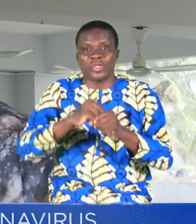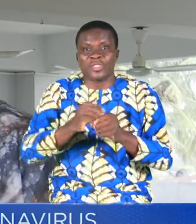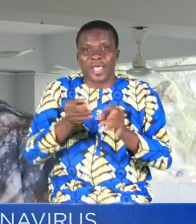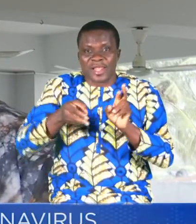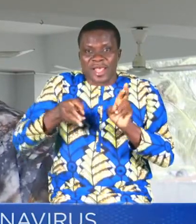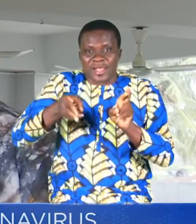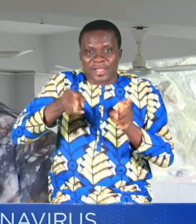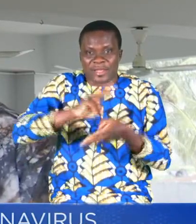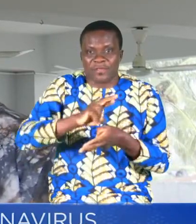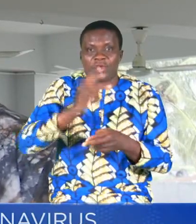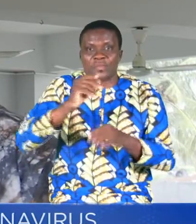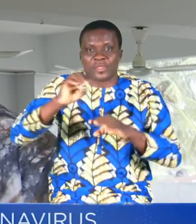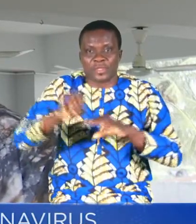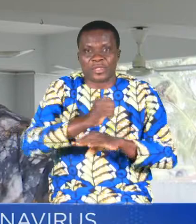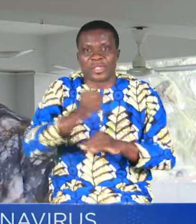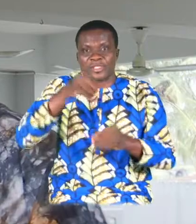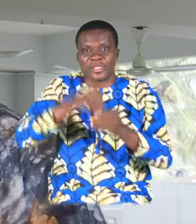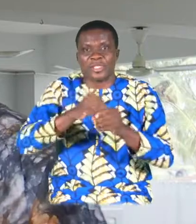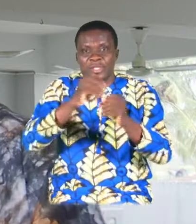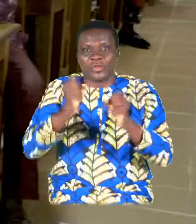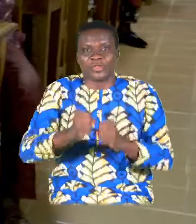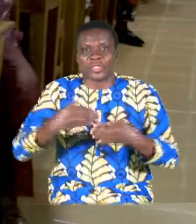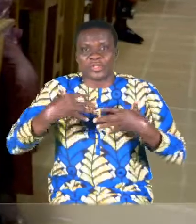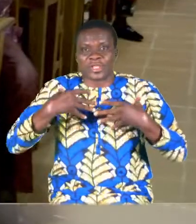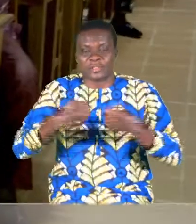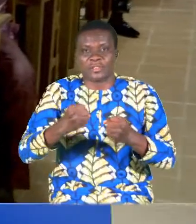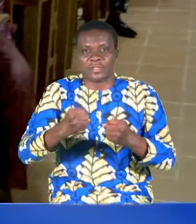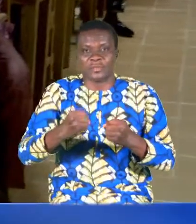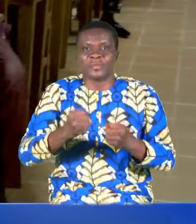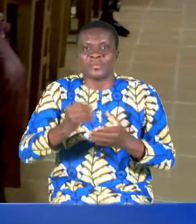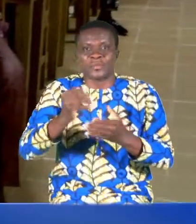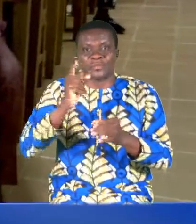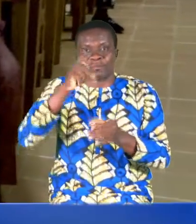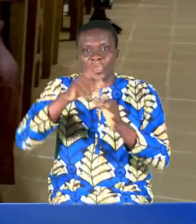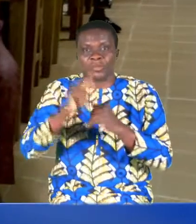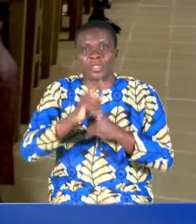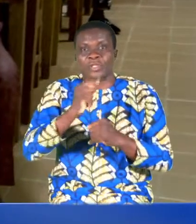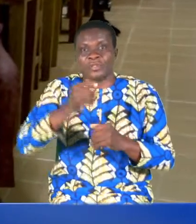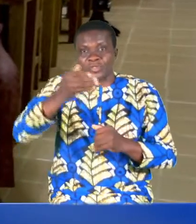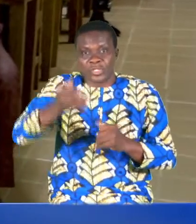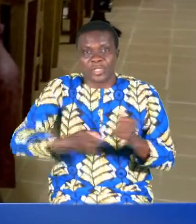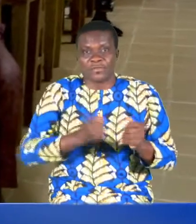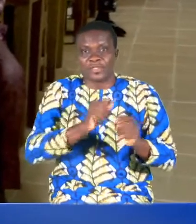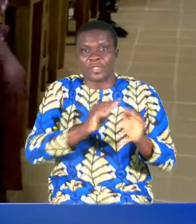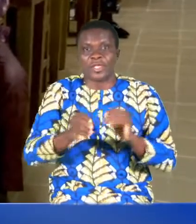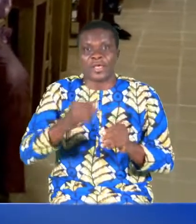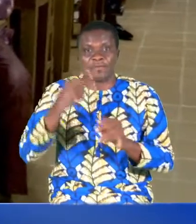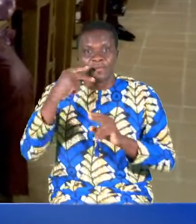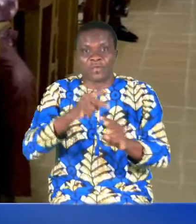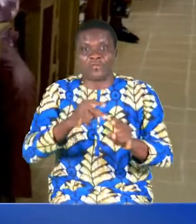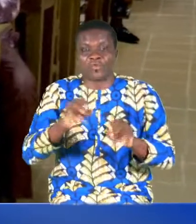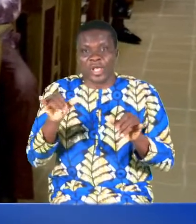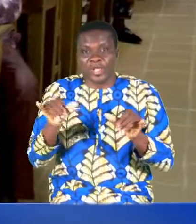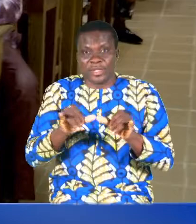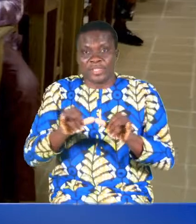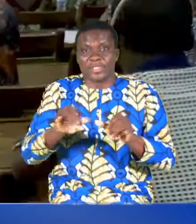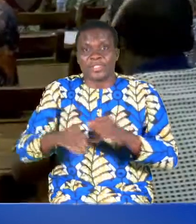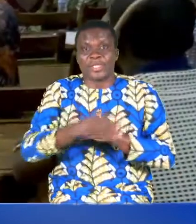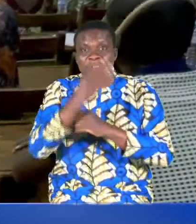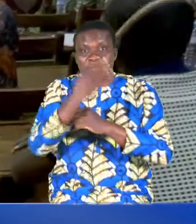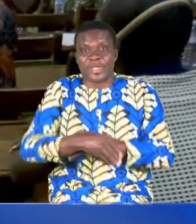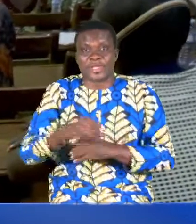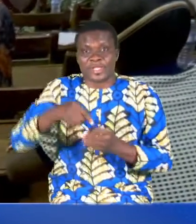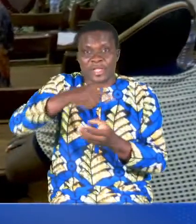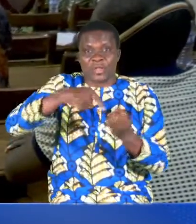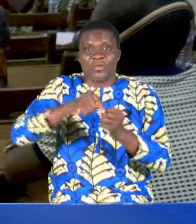réforme qui est engagée dans le secteur de la santé. Les participants sont invités à faire observer les gestes barrières dans leur